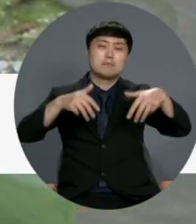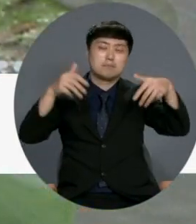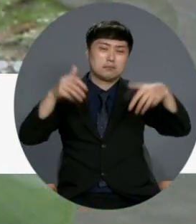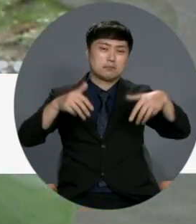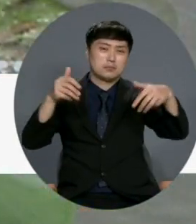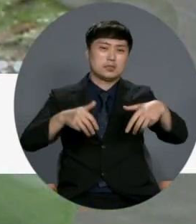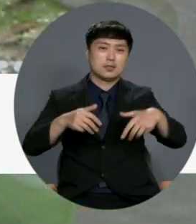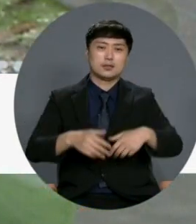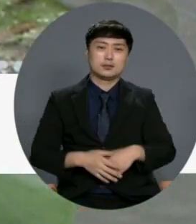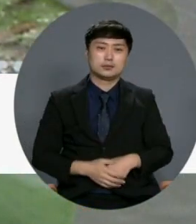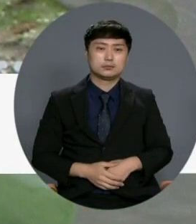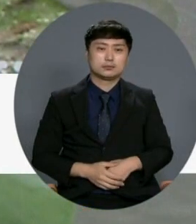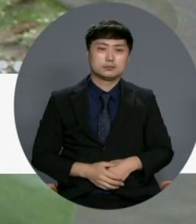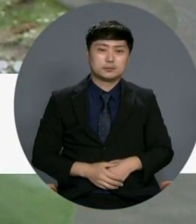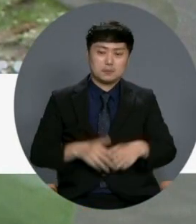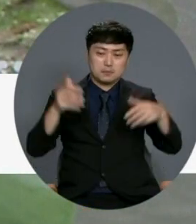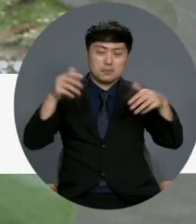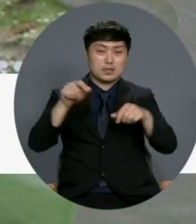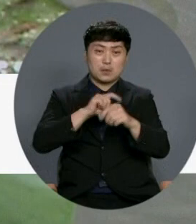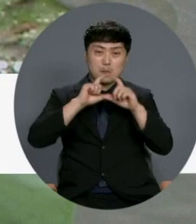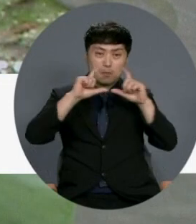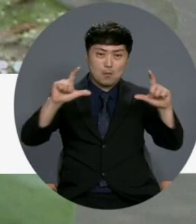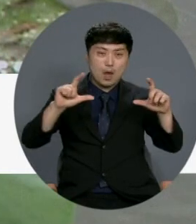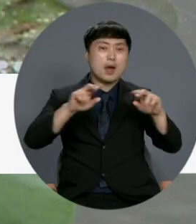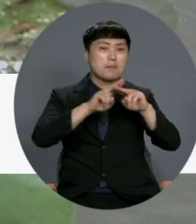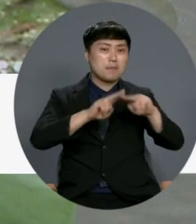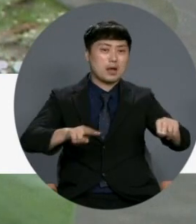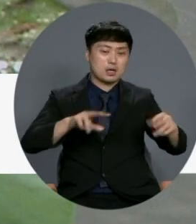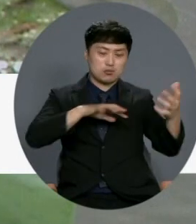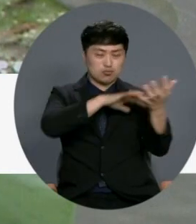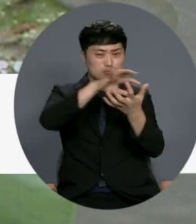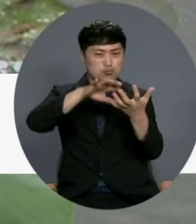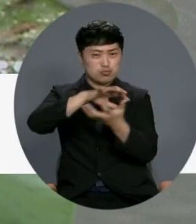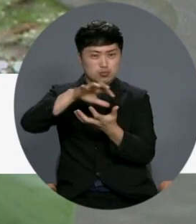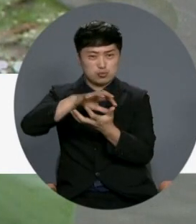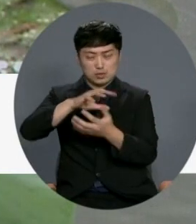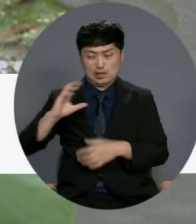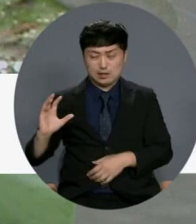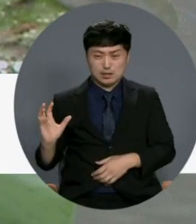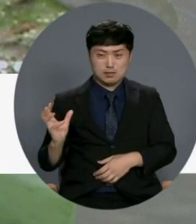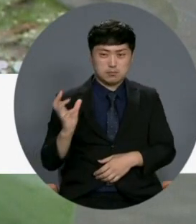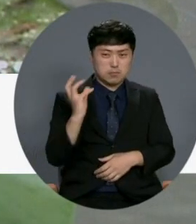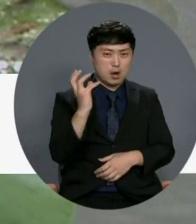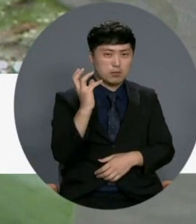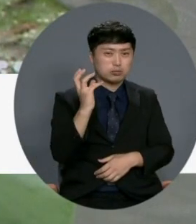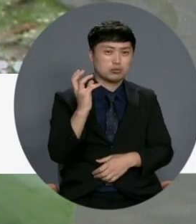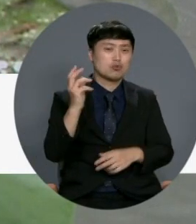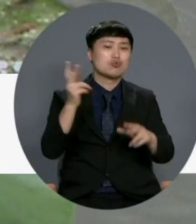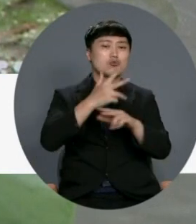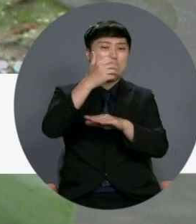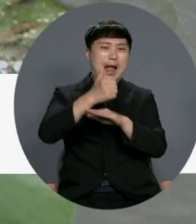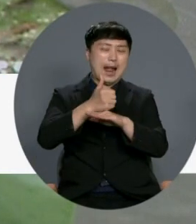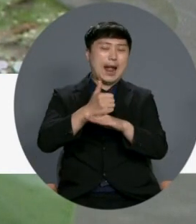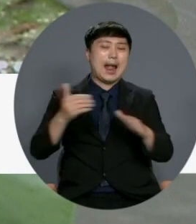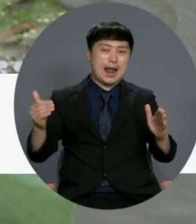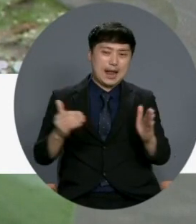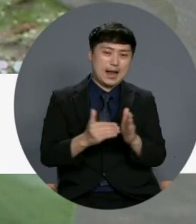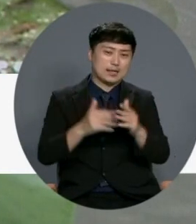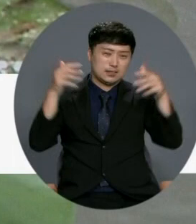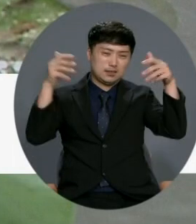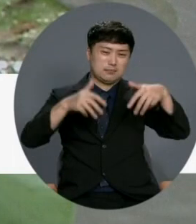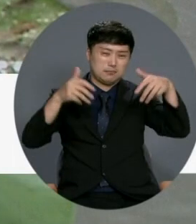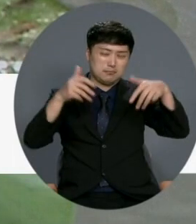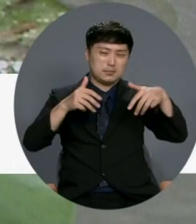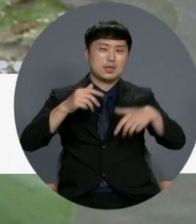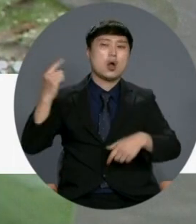내렸는데요 호흡 특보는 해제됐지만 비구름대와 북상하는 태풍의 영향으로 주말까지 비가 이어질 것으로